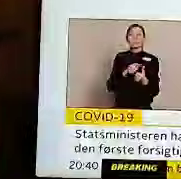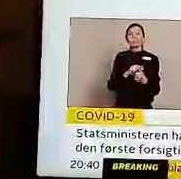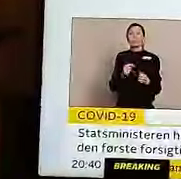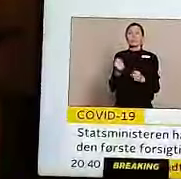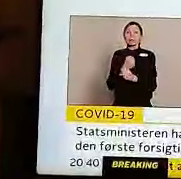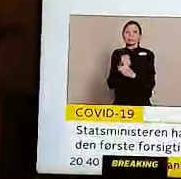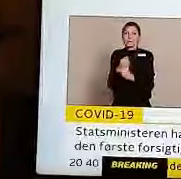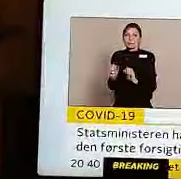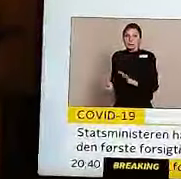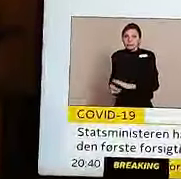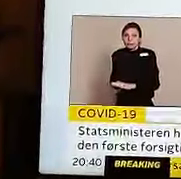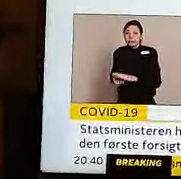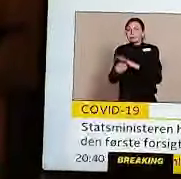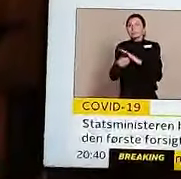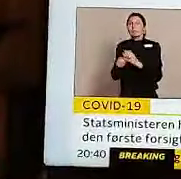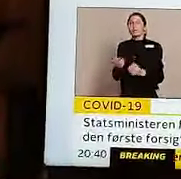عنه القرارات